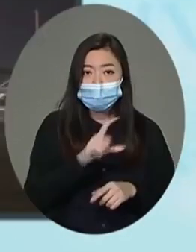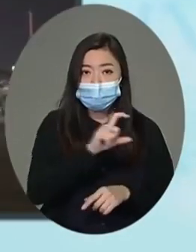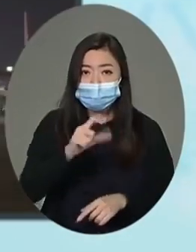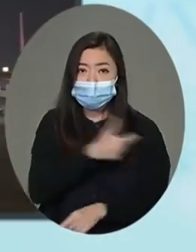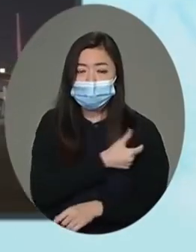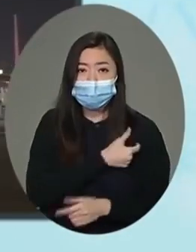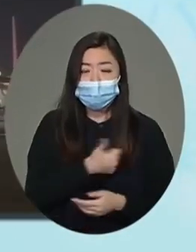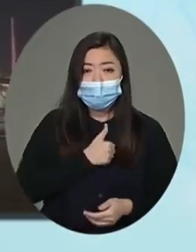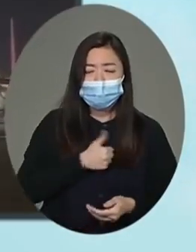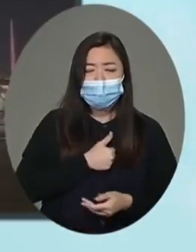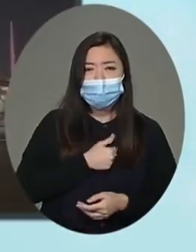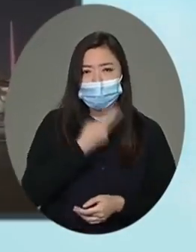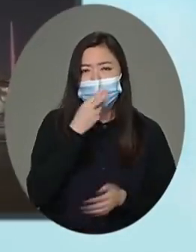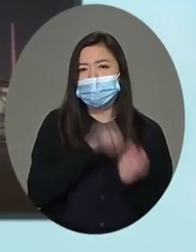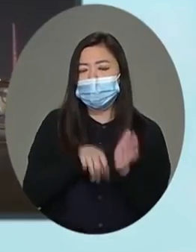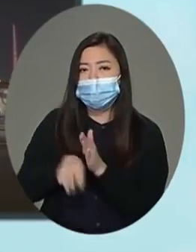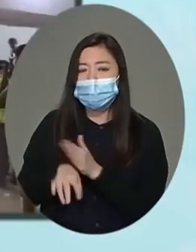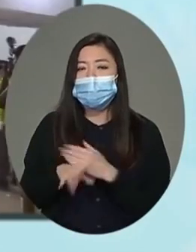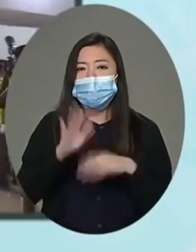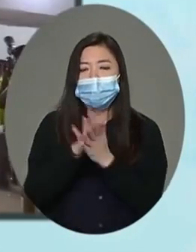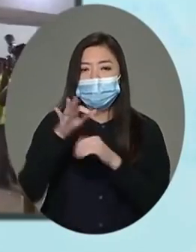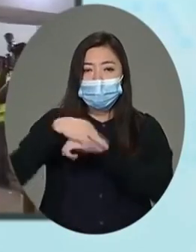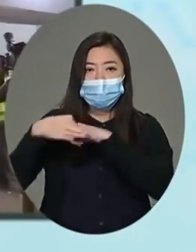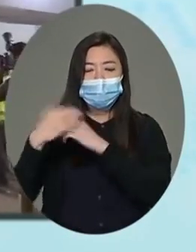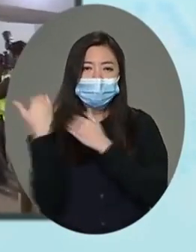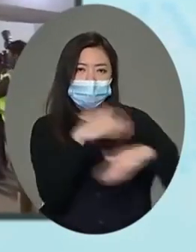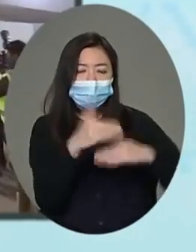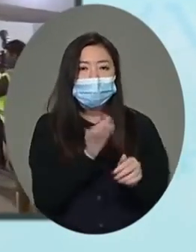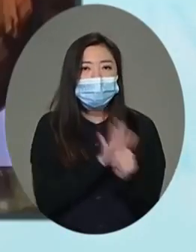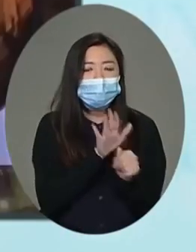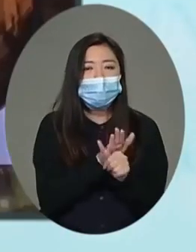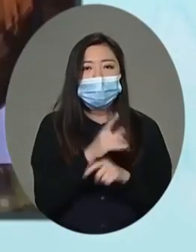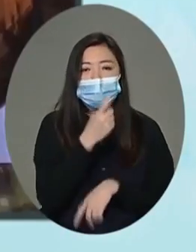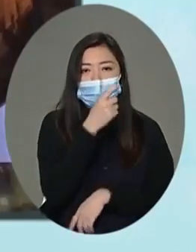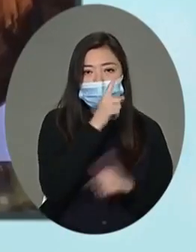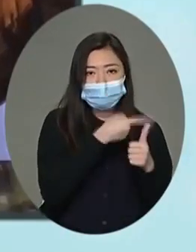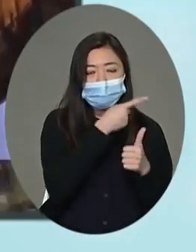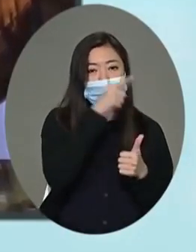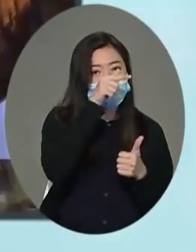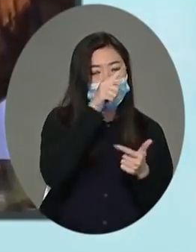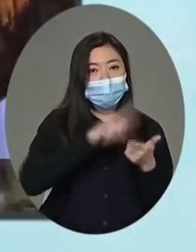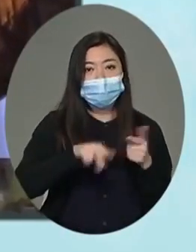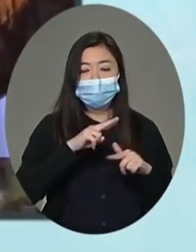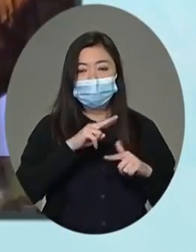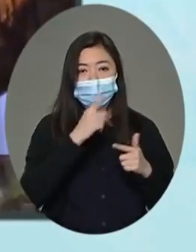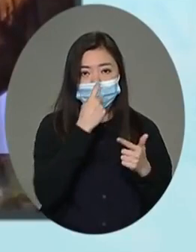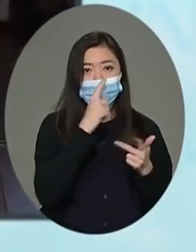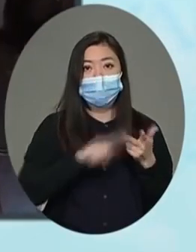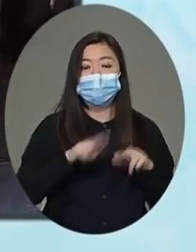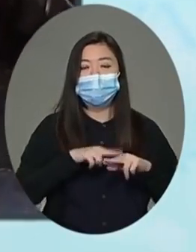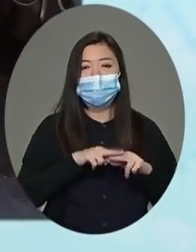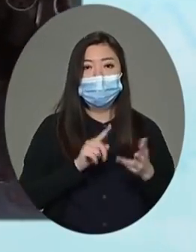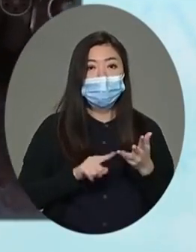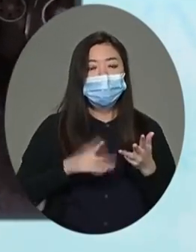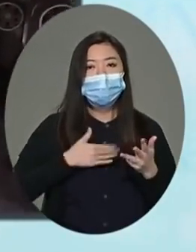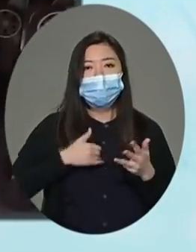苗。外国的救援物资就陆续抵埗，继俄罗斯、英国和中国之后，美国星期四开始亦都